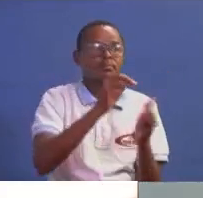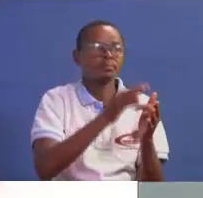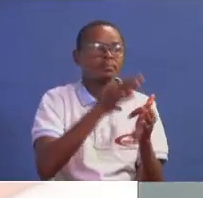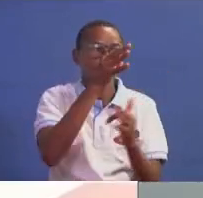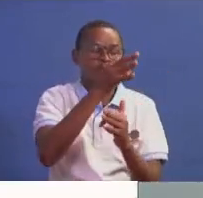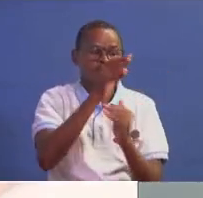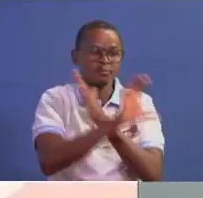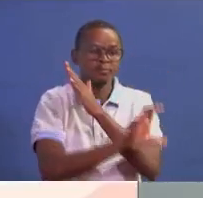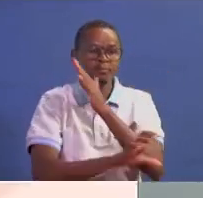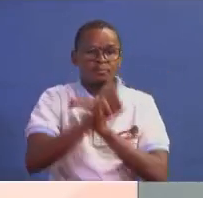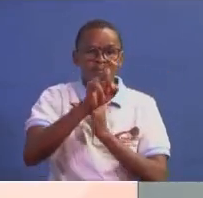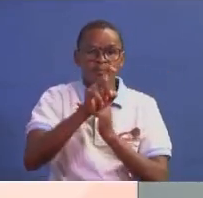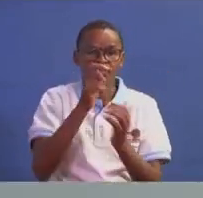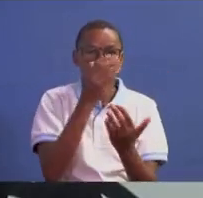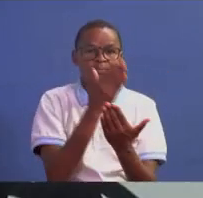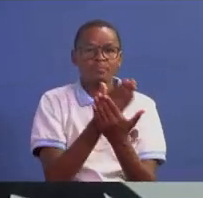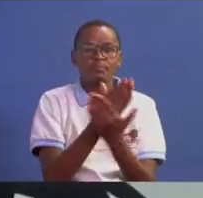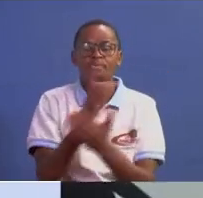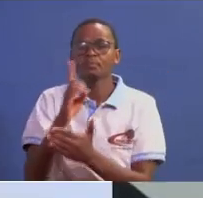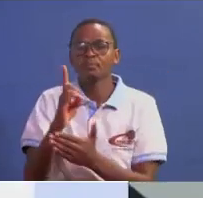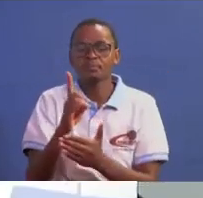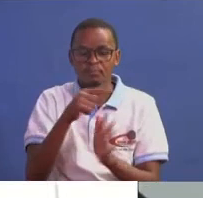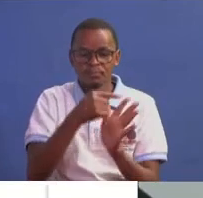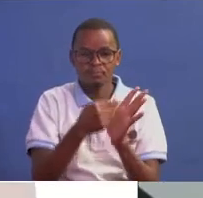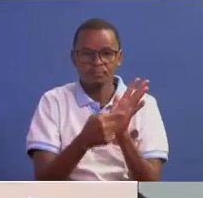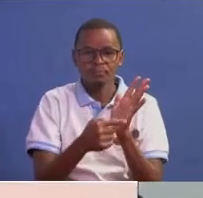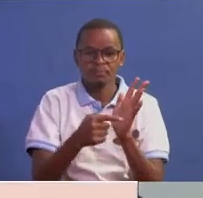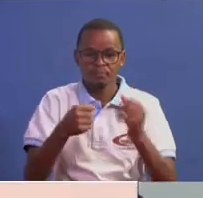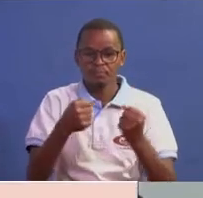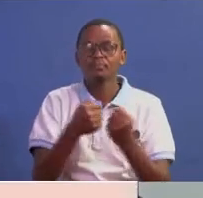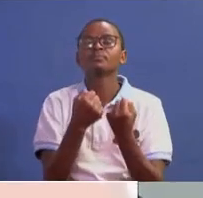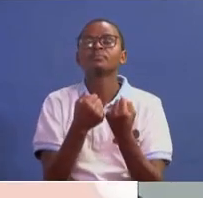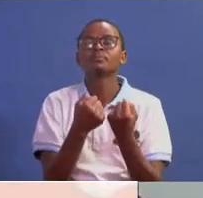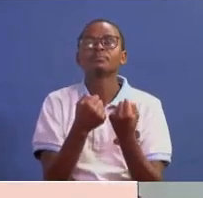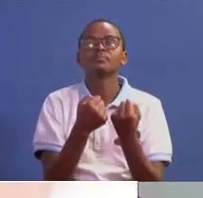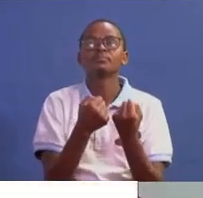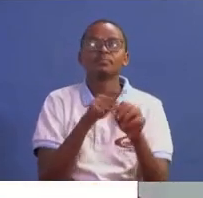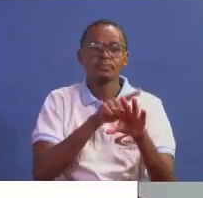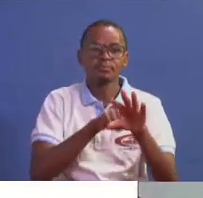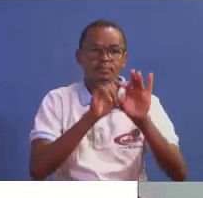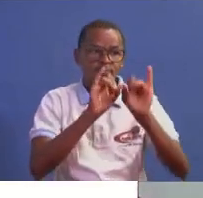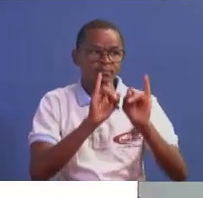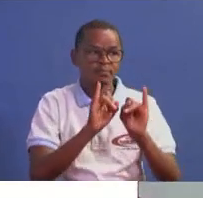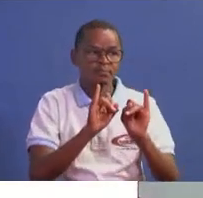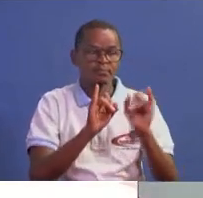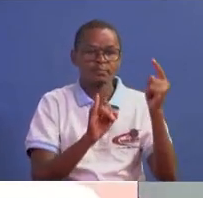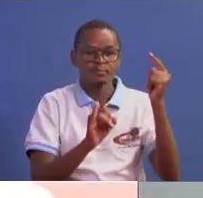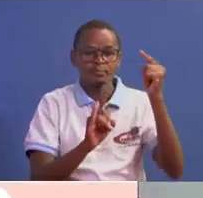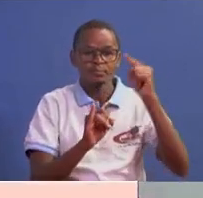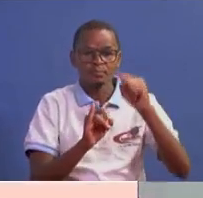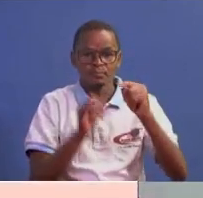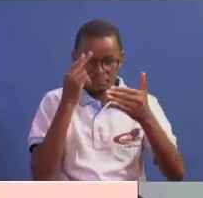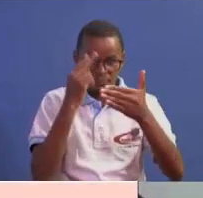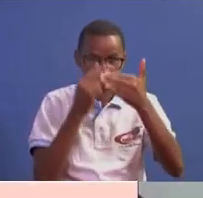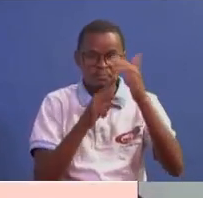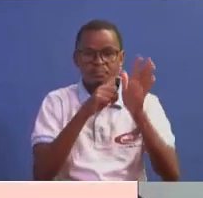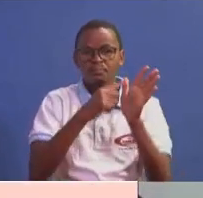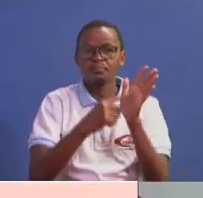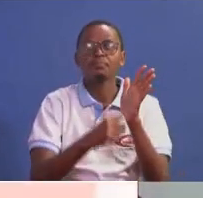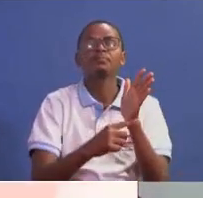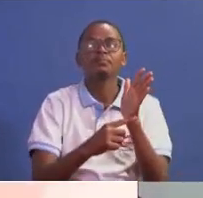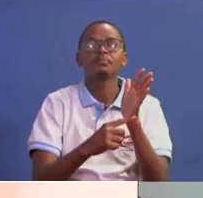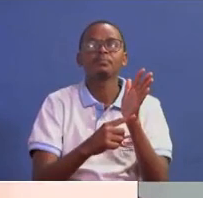mbele serikali inapaswa kudhibiti hili. Ile kitu inafanyika kwa muda huu unakuja utaona